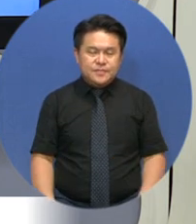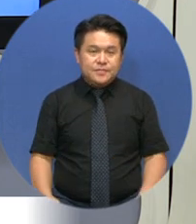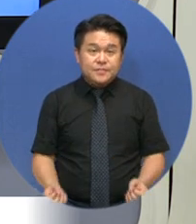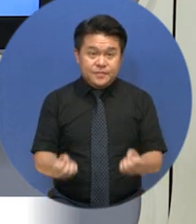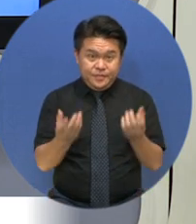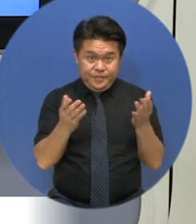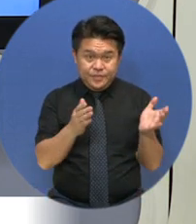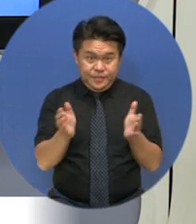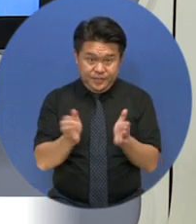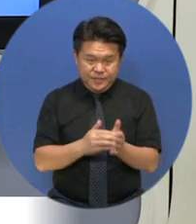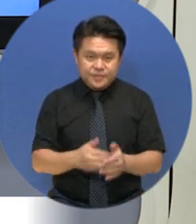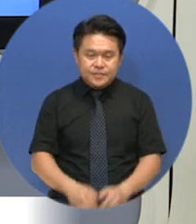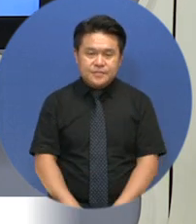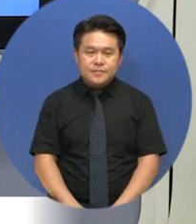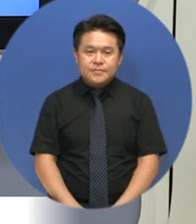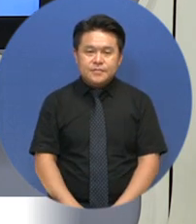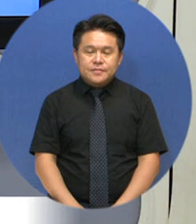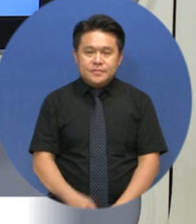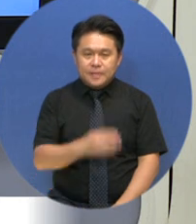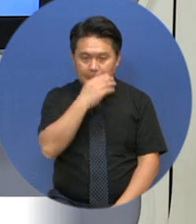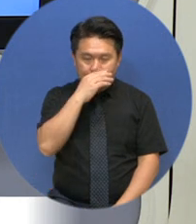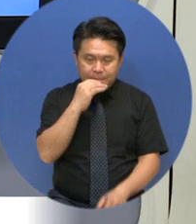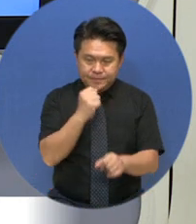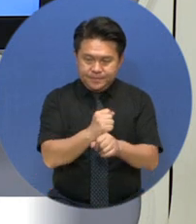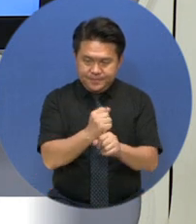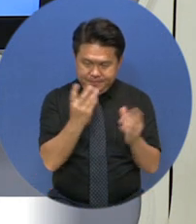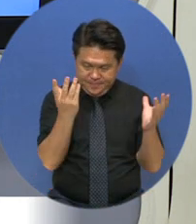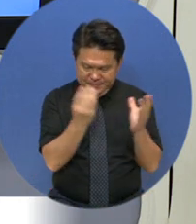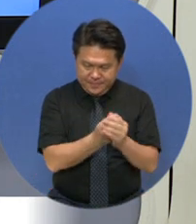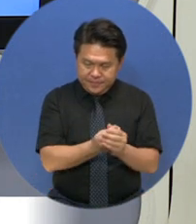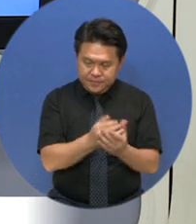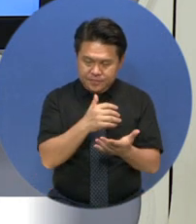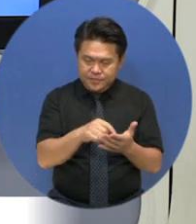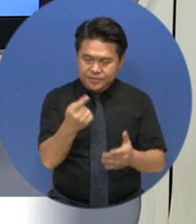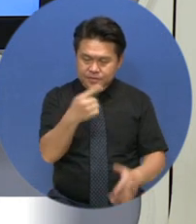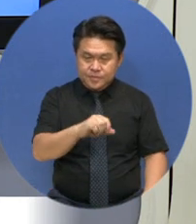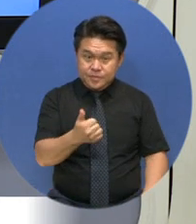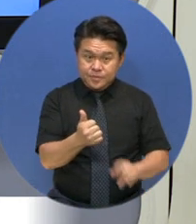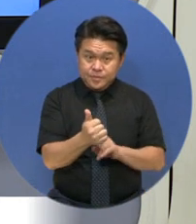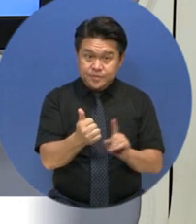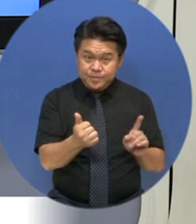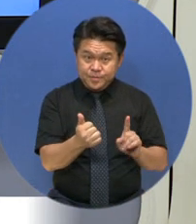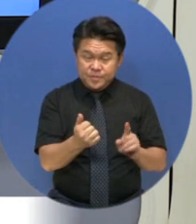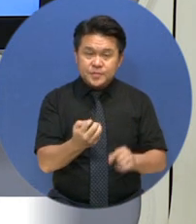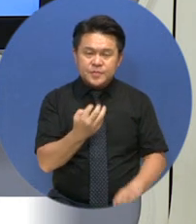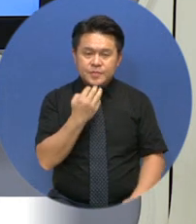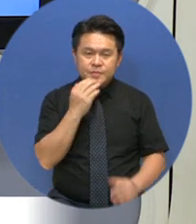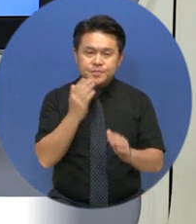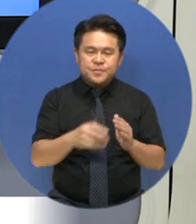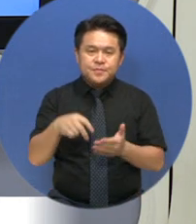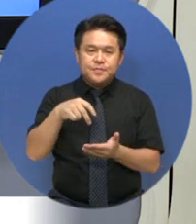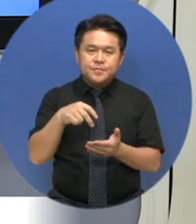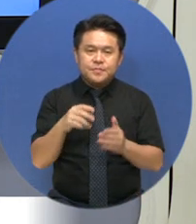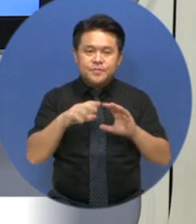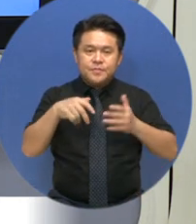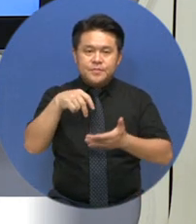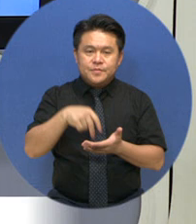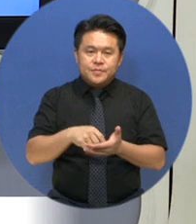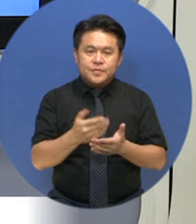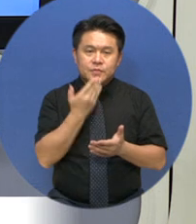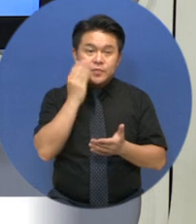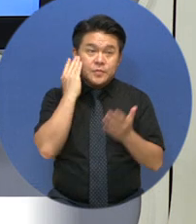마련했는데요 재단은 제작이 완료된 1500개의 투명 마스크를 서울 국립 농 학교와의 와